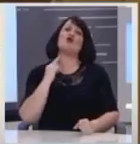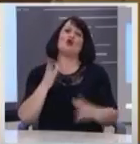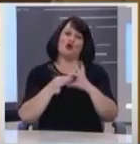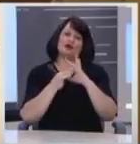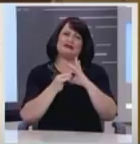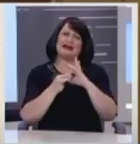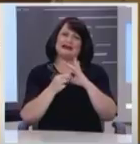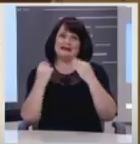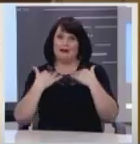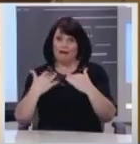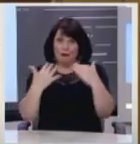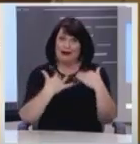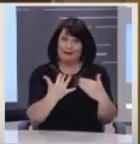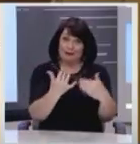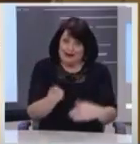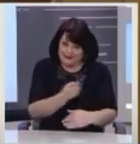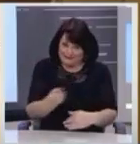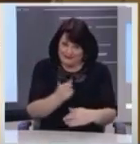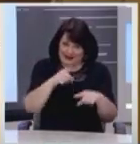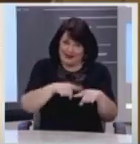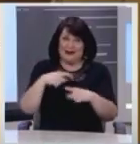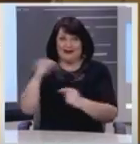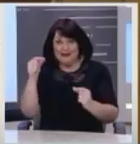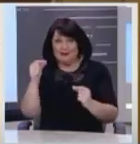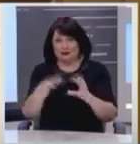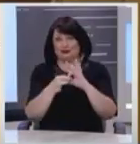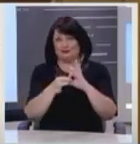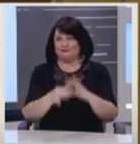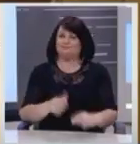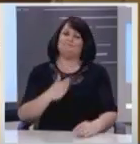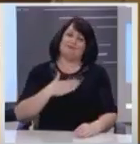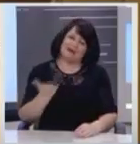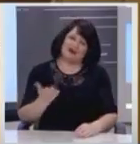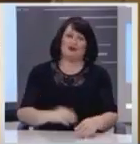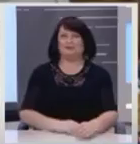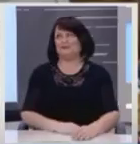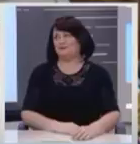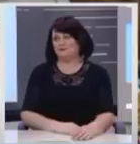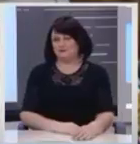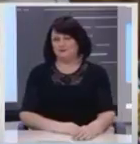ανάμεσα στις δύο εθνικές αντιπροσωπείες με τα οποία η πρωτοβουλία αυτή ξεκίνησε. Σας ευχαριστώ.